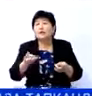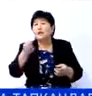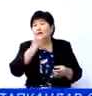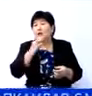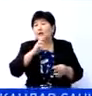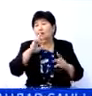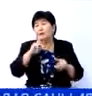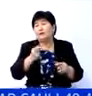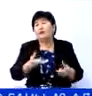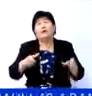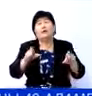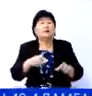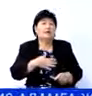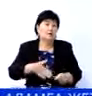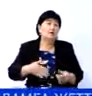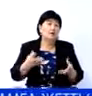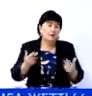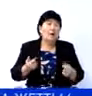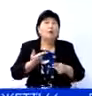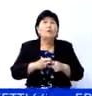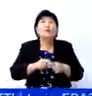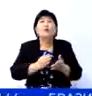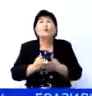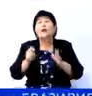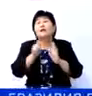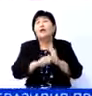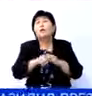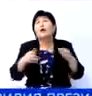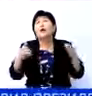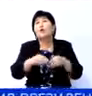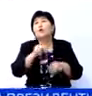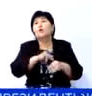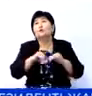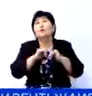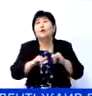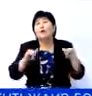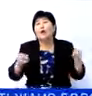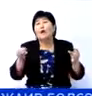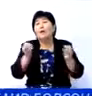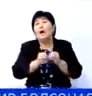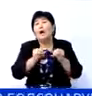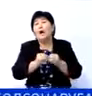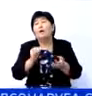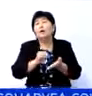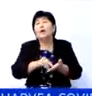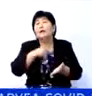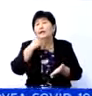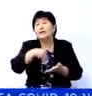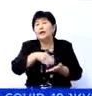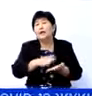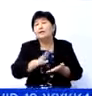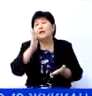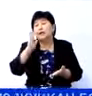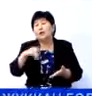қылығы қынжылтады әрине. Сондықтан бұл бағытта мониторингтік топ жұмысы күшейтіліп, баға тұрақтылығы басты назарда болады, деді